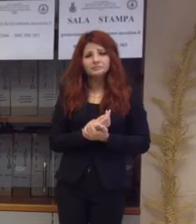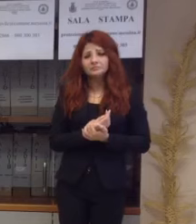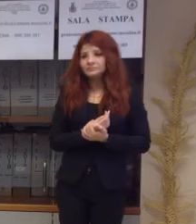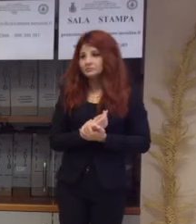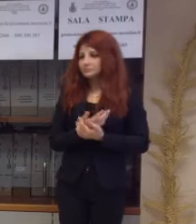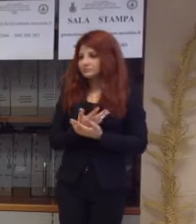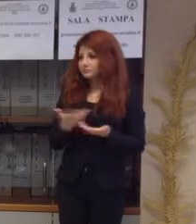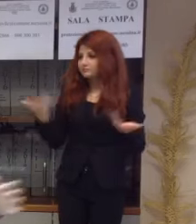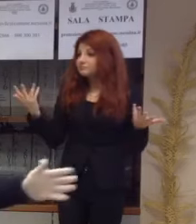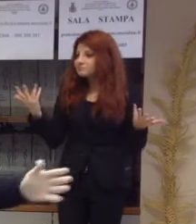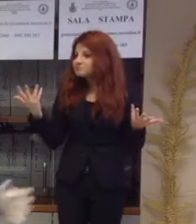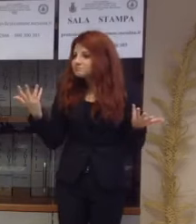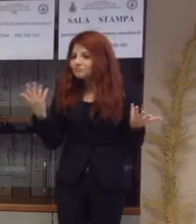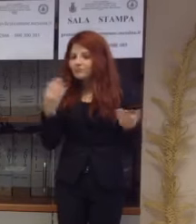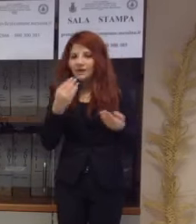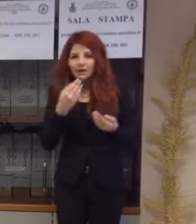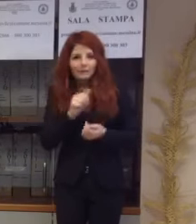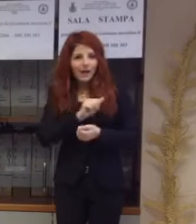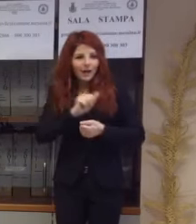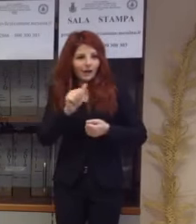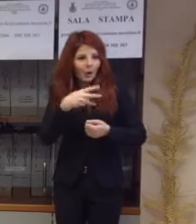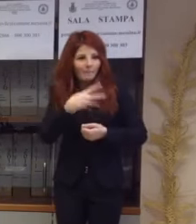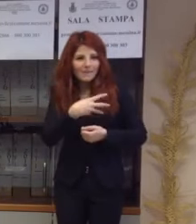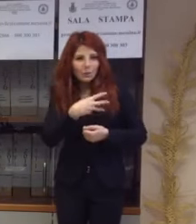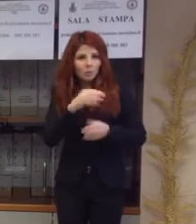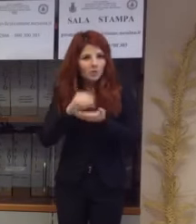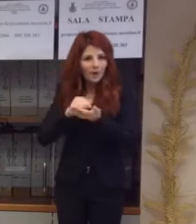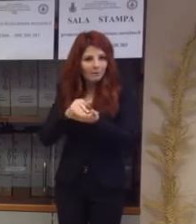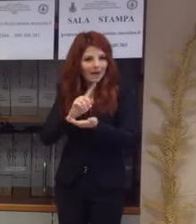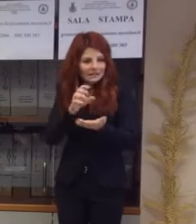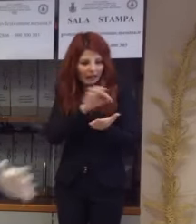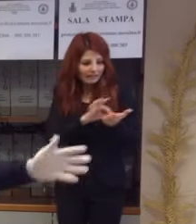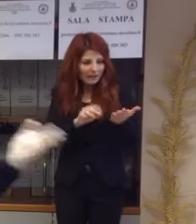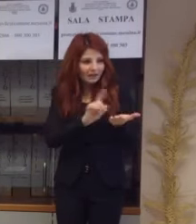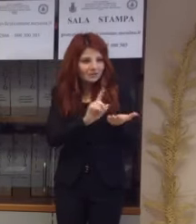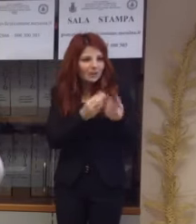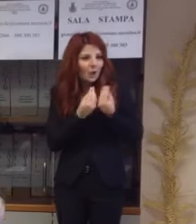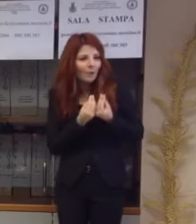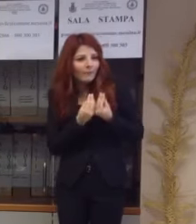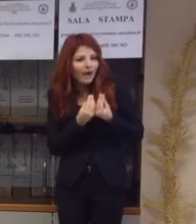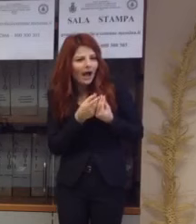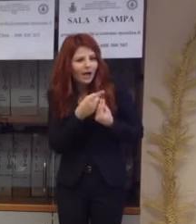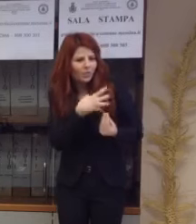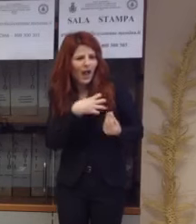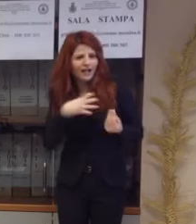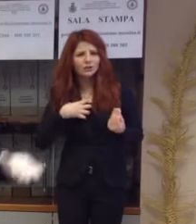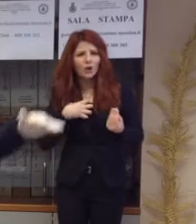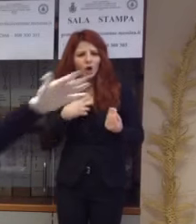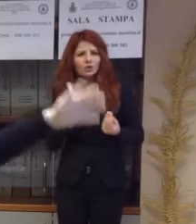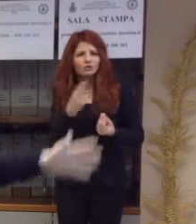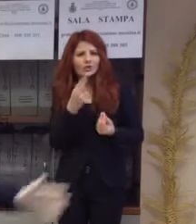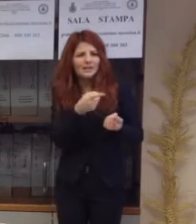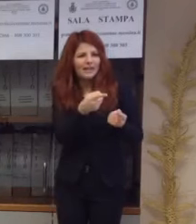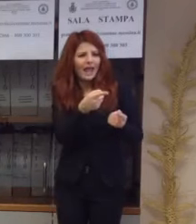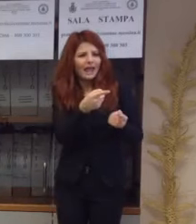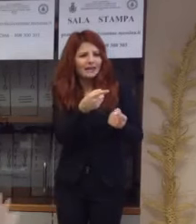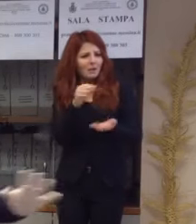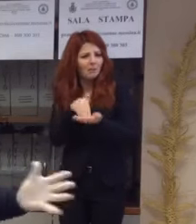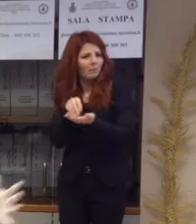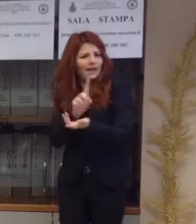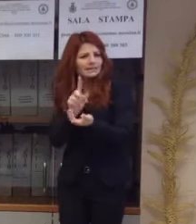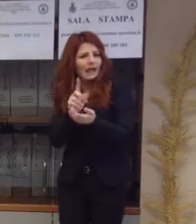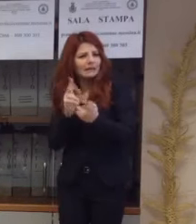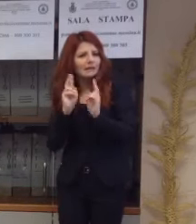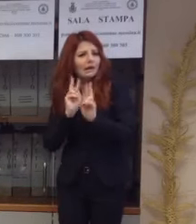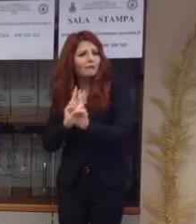qualche assessore, minuto, dove sei l'assessore ai cimiteri, perché non c'eri? E perché non sei importante ancora come bersaglio, quando diventerai importante devi